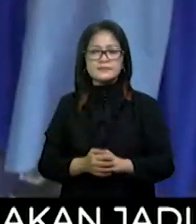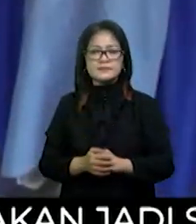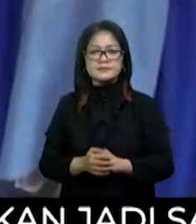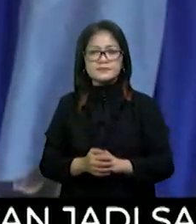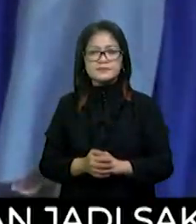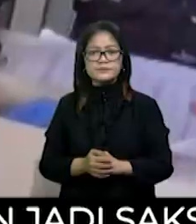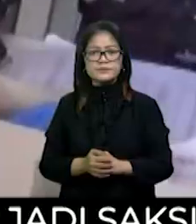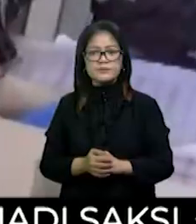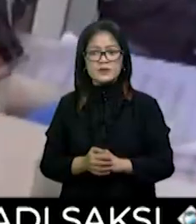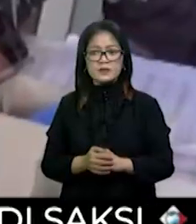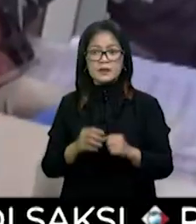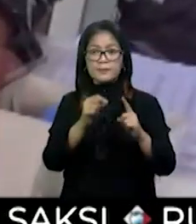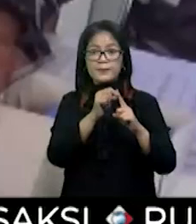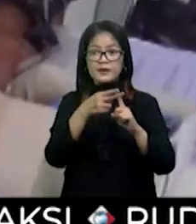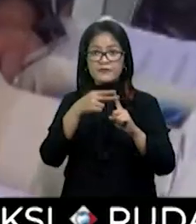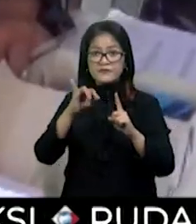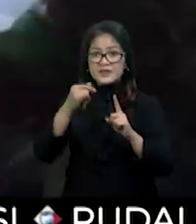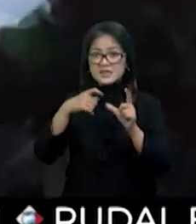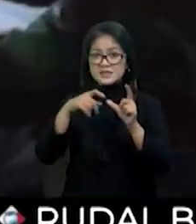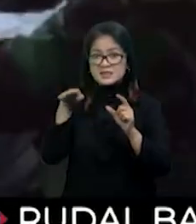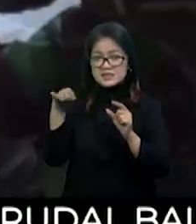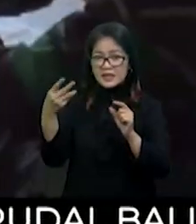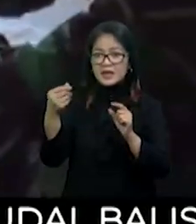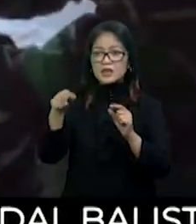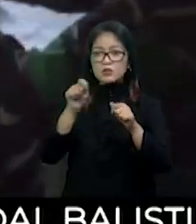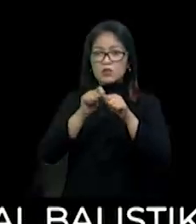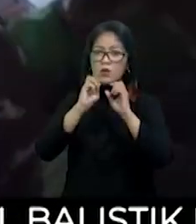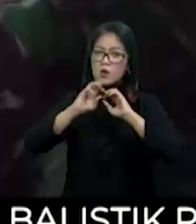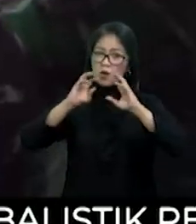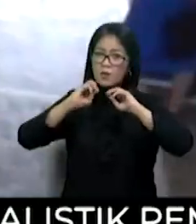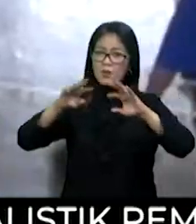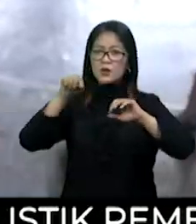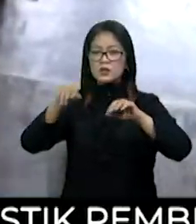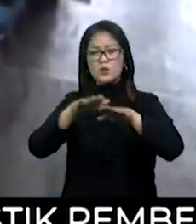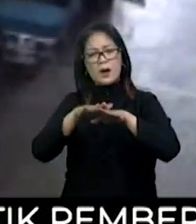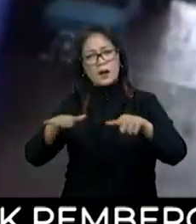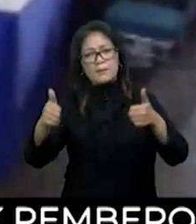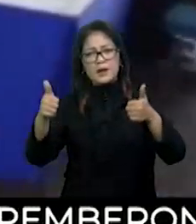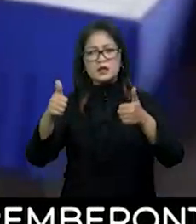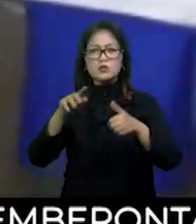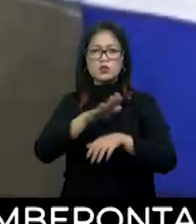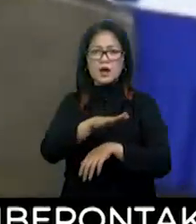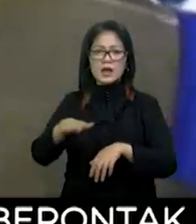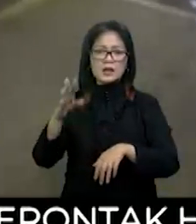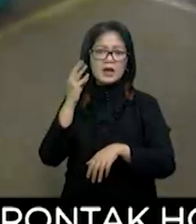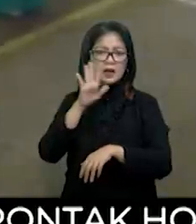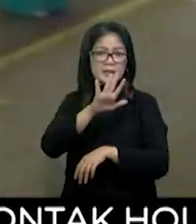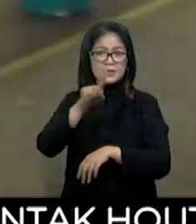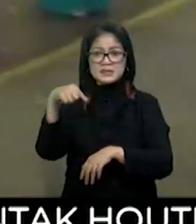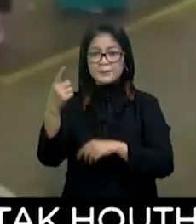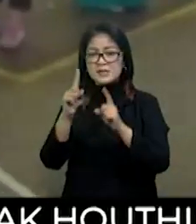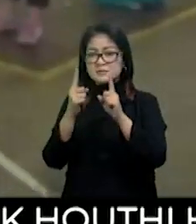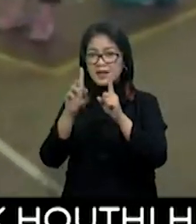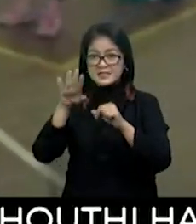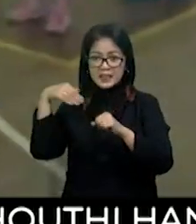Setelah Pfizer BioNTech mengumumkan vaksin COVID-19 buatannya aman digunakan untuk anak usia 5 hingga 11 tahun, Badan